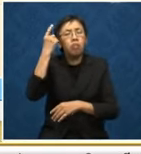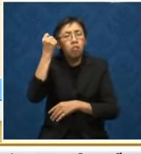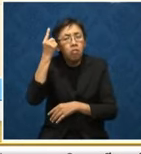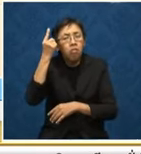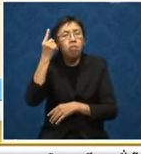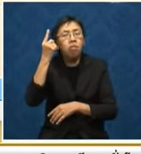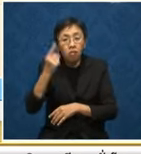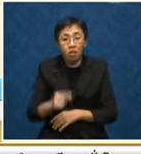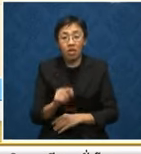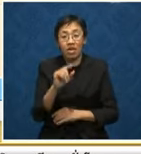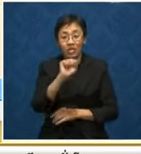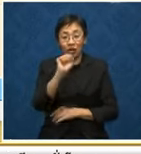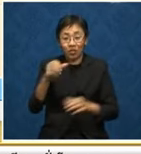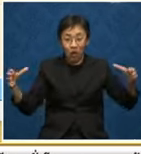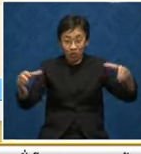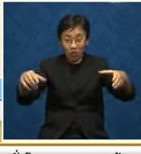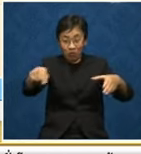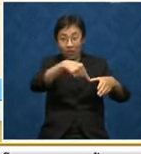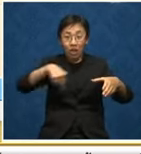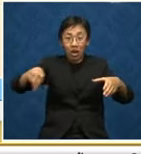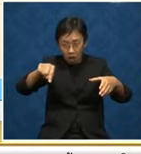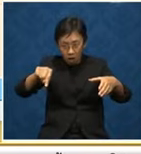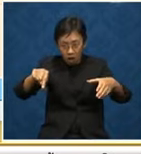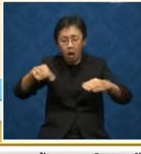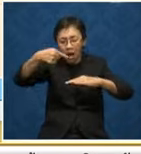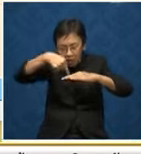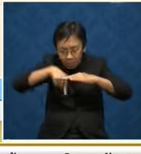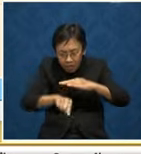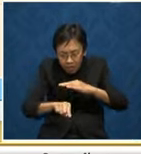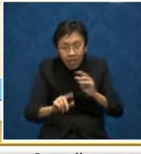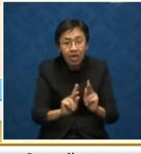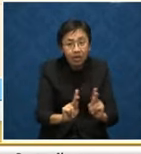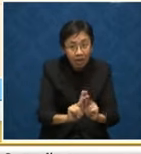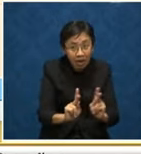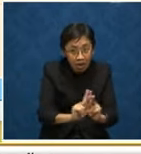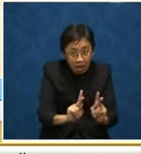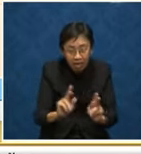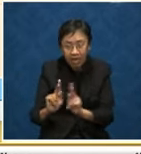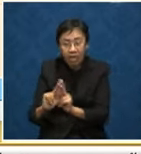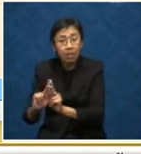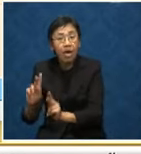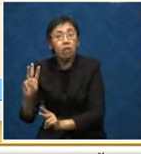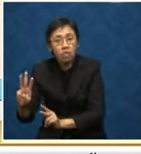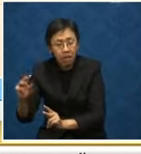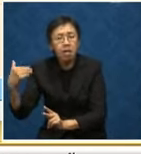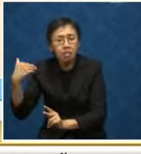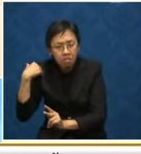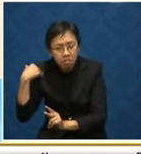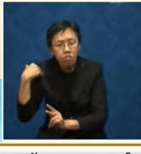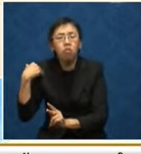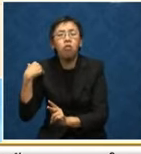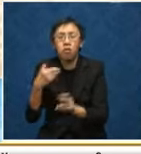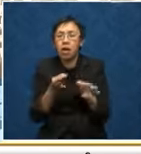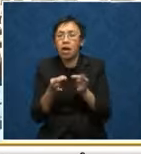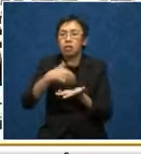ภาใหญ่และย่อส่วนมาเป็นสภาเล็กในการทำงานเชิงลึกยังมีอีกขอขอบพระคุณครับ